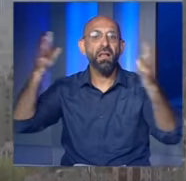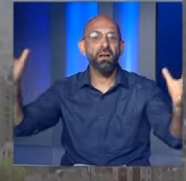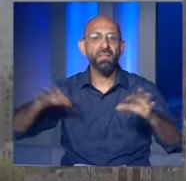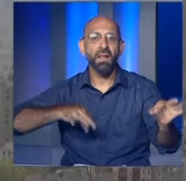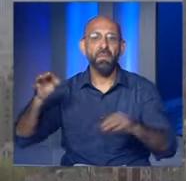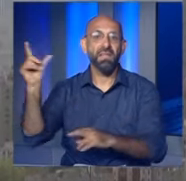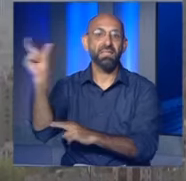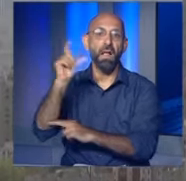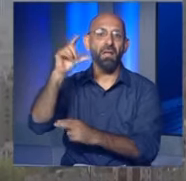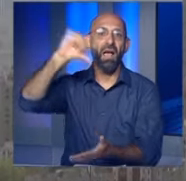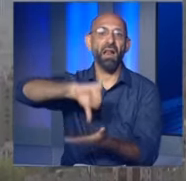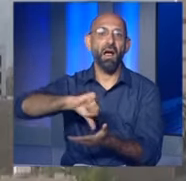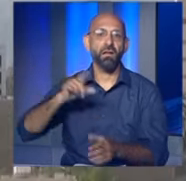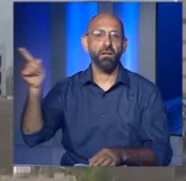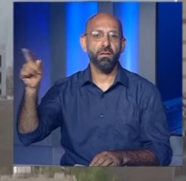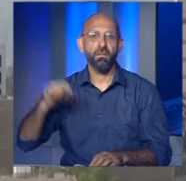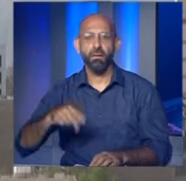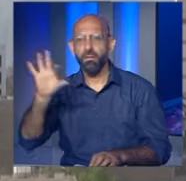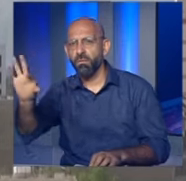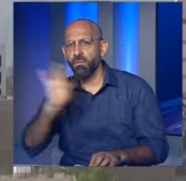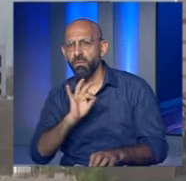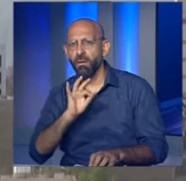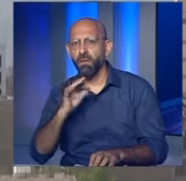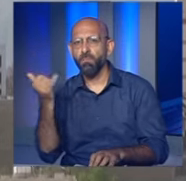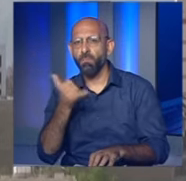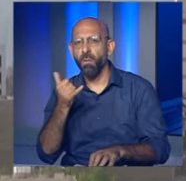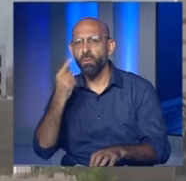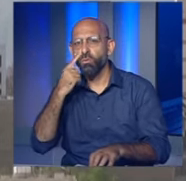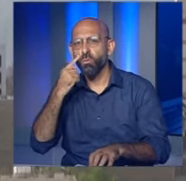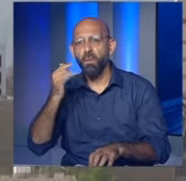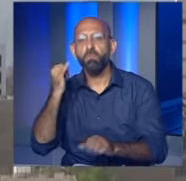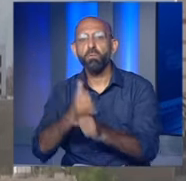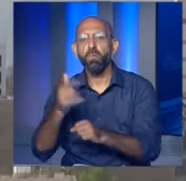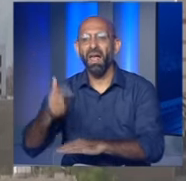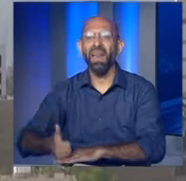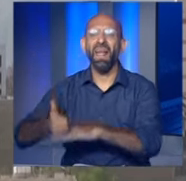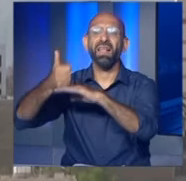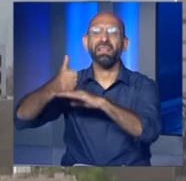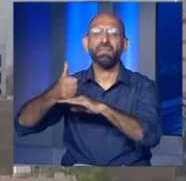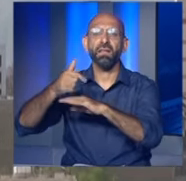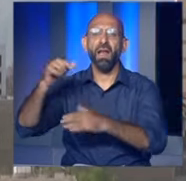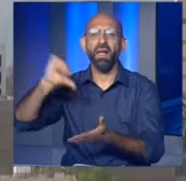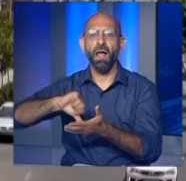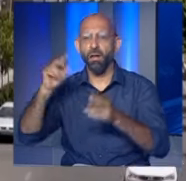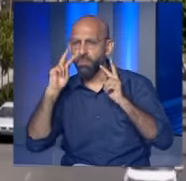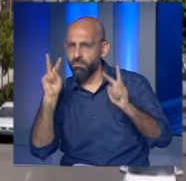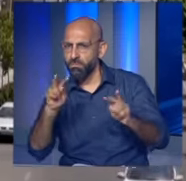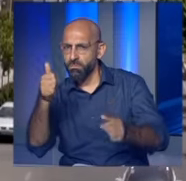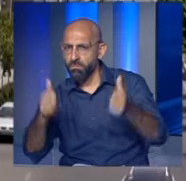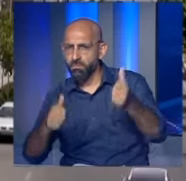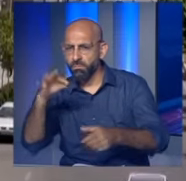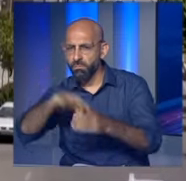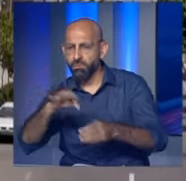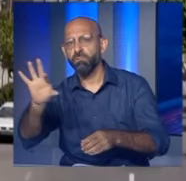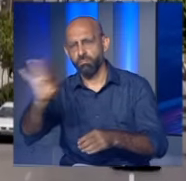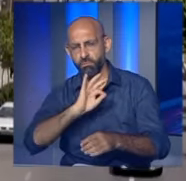تحول كبير في سياسات الجمهوريه الاسلاميه الايرانيه فان نتائجها قد تلقي بظلالها على اختيار خليفه الزعيم الاعلى المرشد